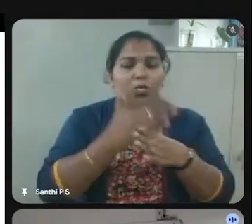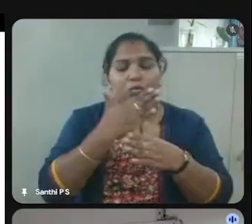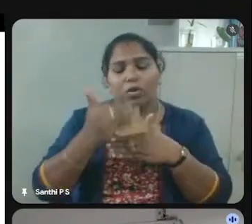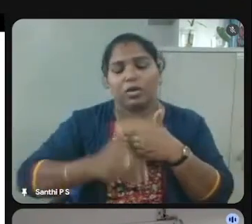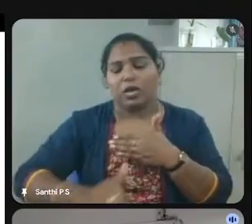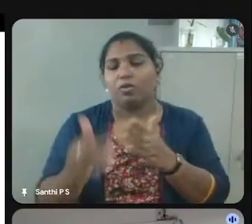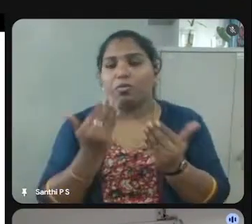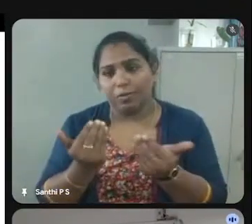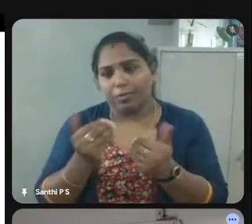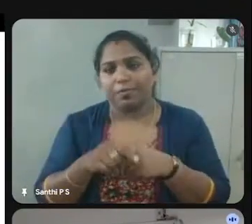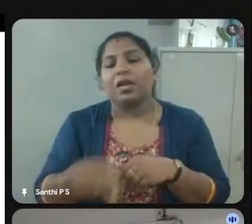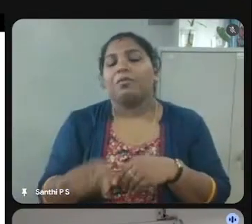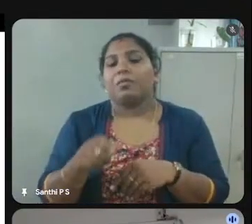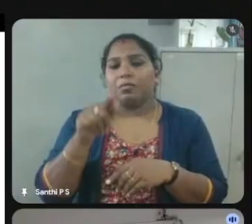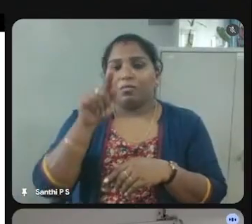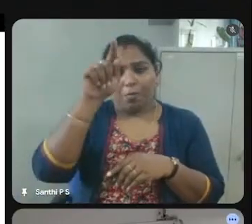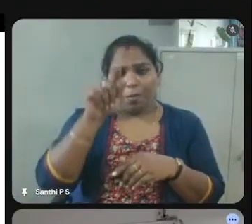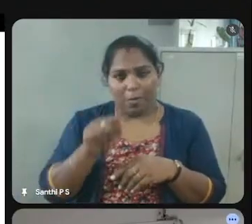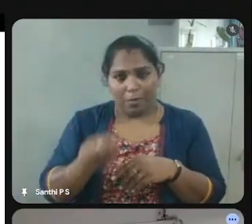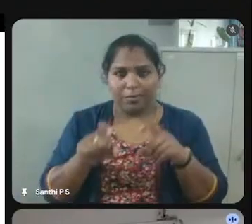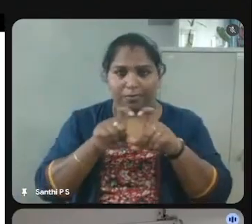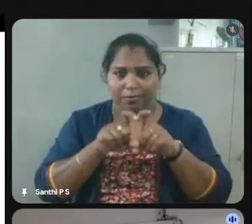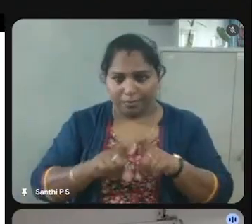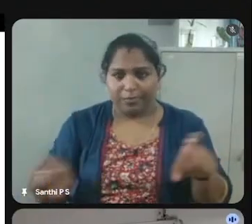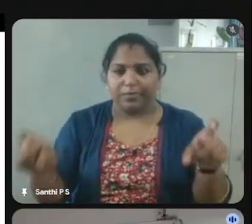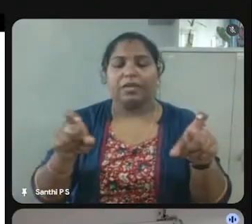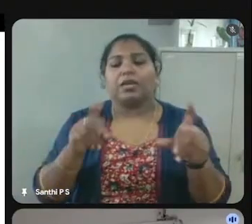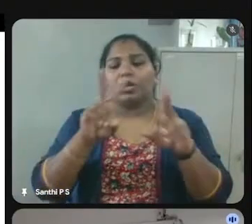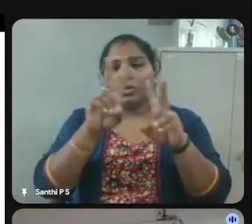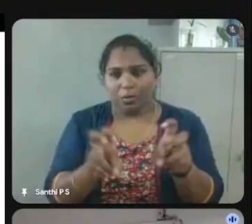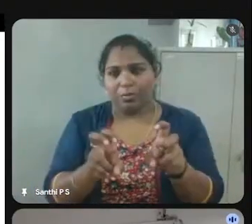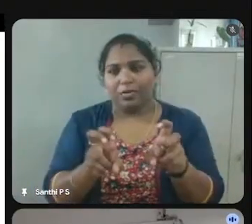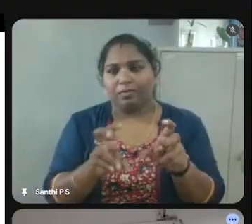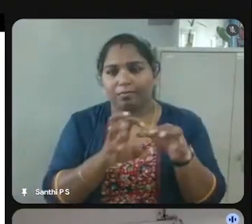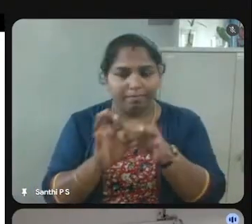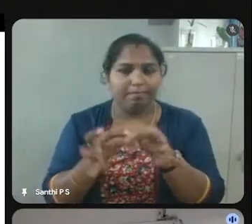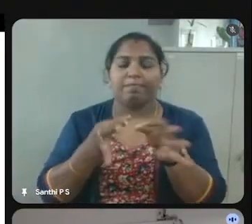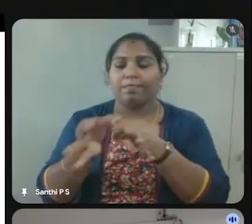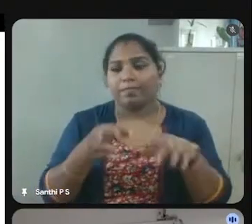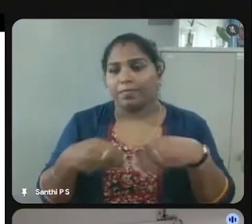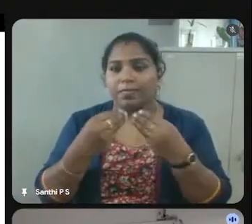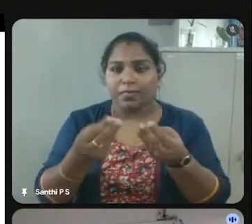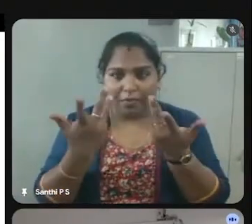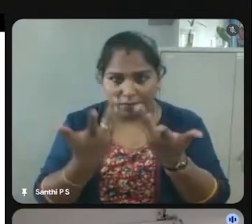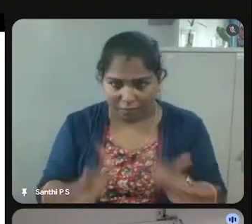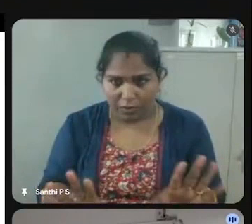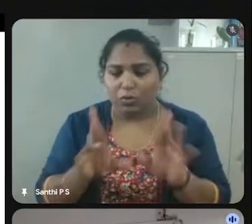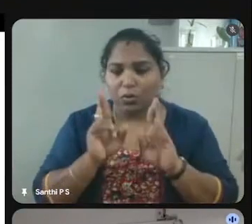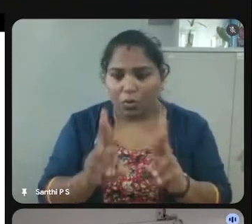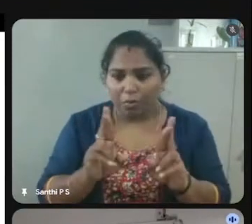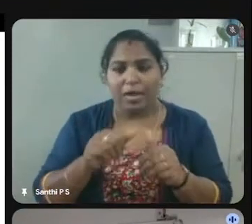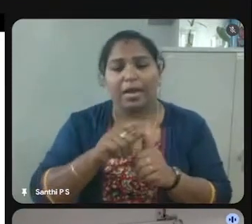അപ്പൊ ഇത്രയും കാര്യങ്ങളാണ് ഇന്ന് ഈ വിഷയത്തെക്കുറിച്ച് എനിക്ക് പറയാനുണ്ടായിരുന്നത്. ഞാൻ പറഞ്ഞു, ഇതെല്ലാവർക്കും